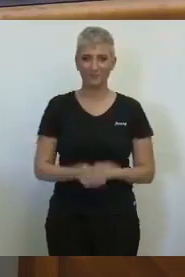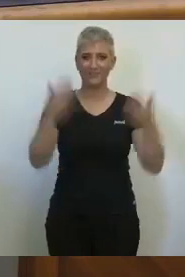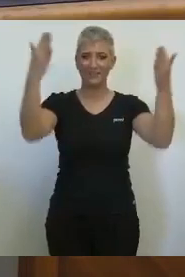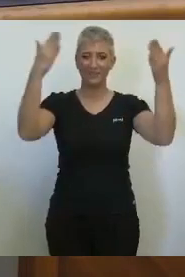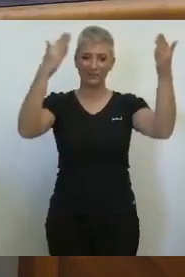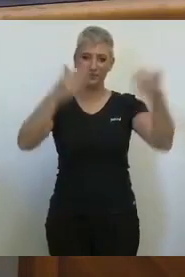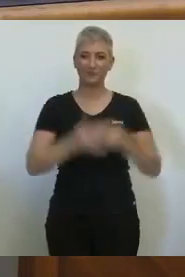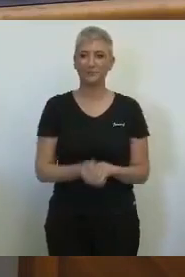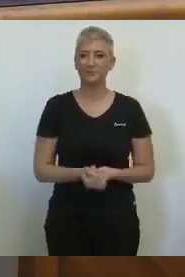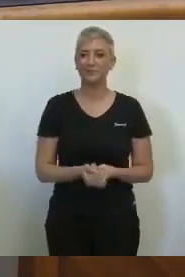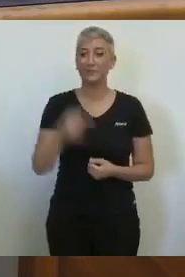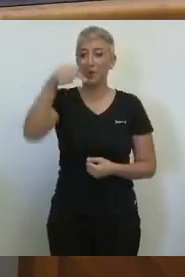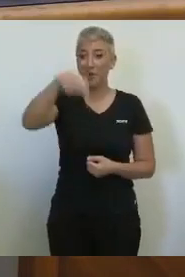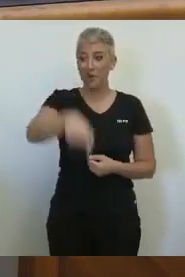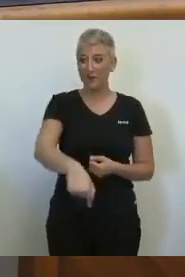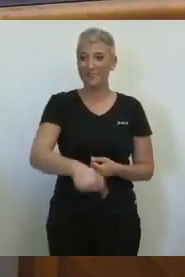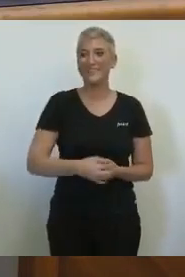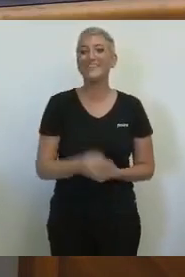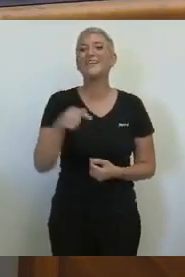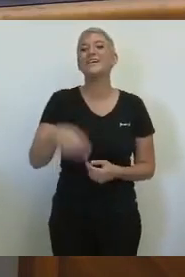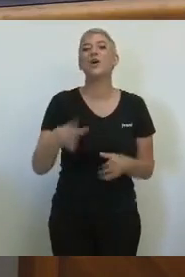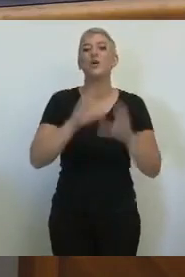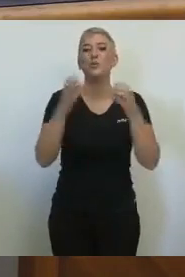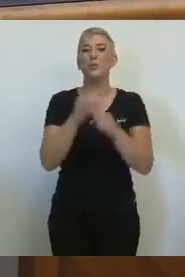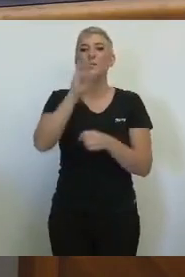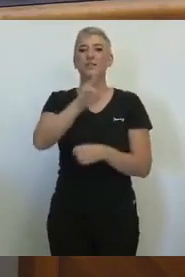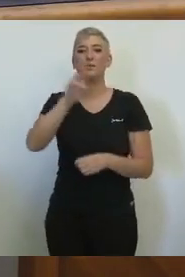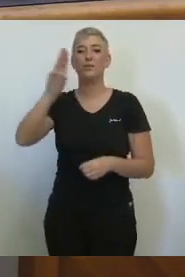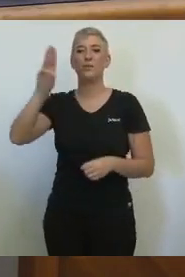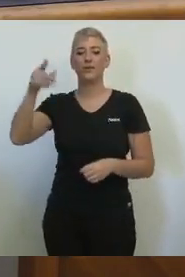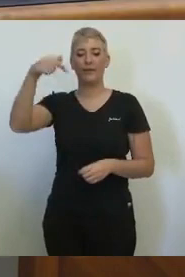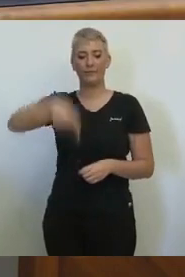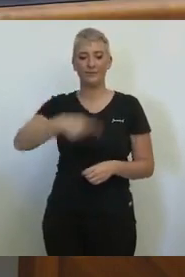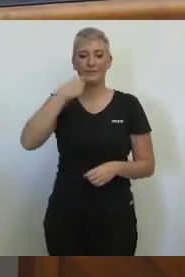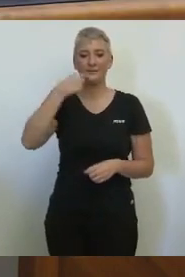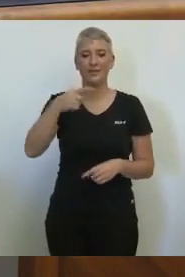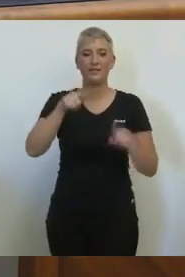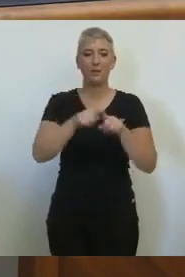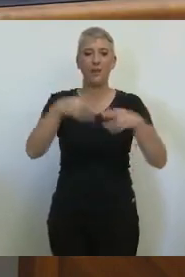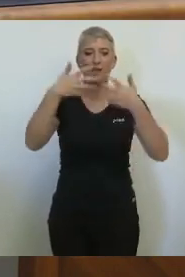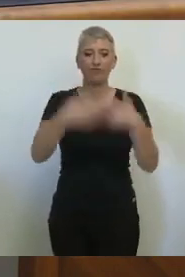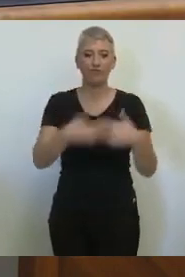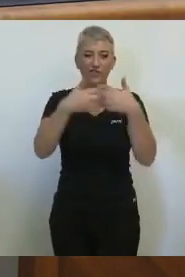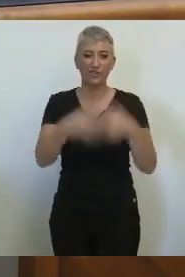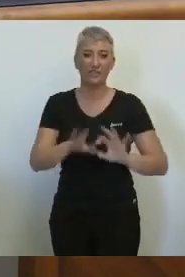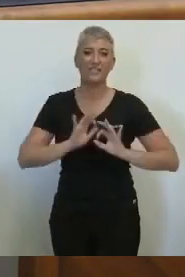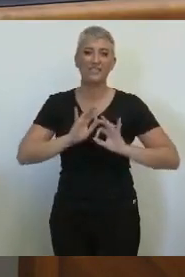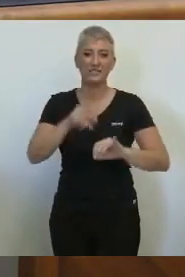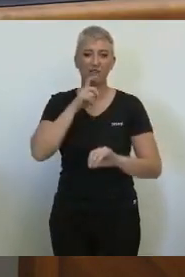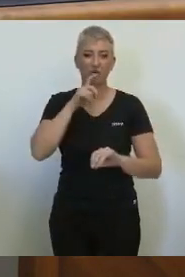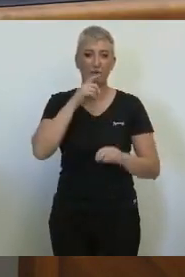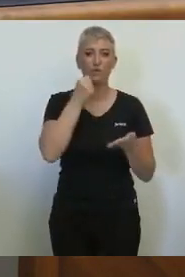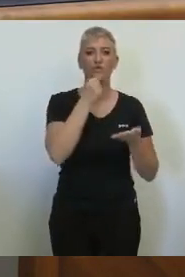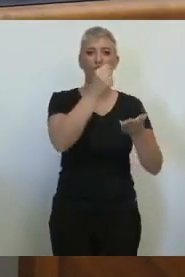Aleluia. Avui el Partit Popular ha reconegut que aquesta casa funciona en base a subvencions,